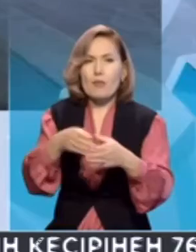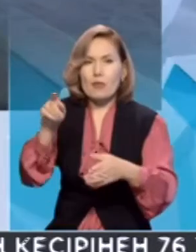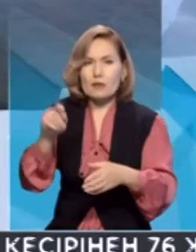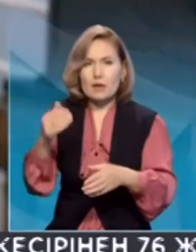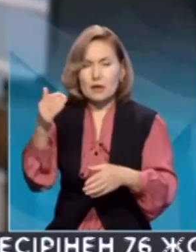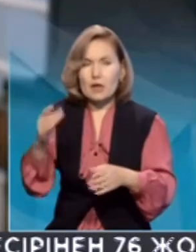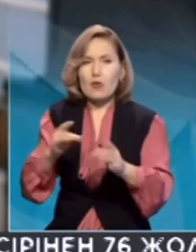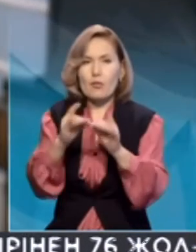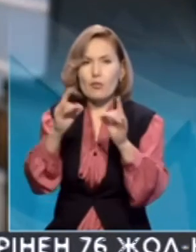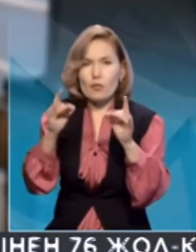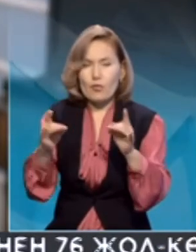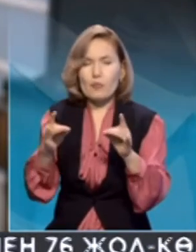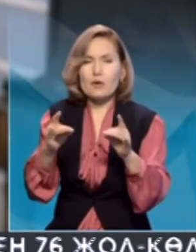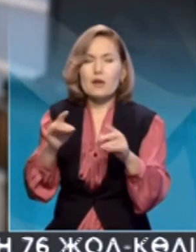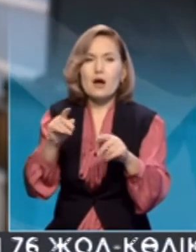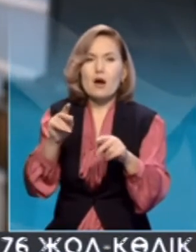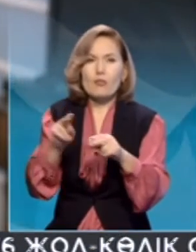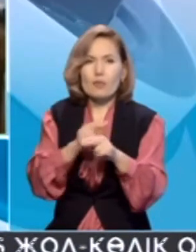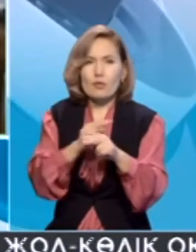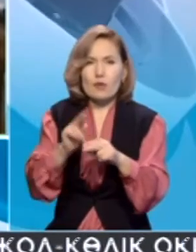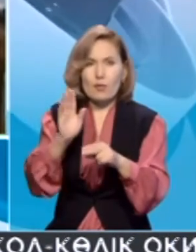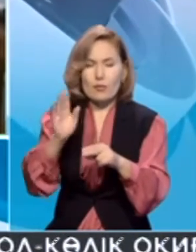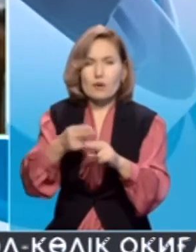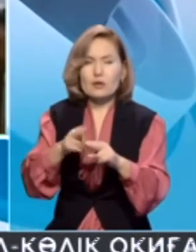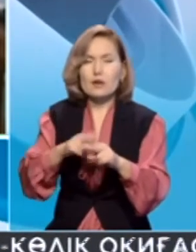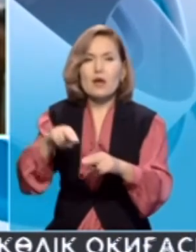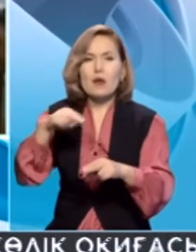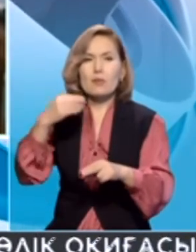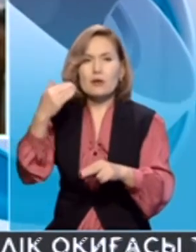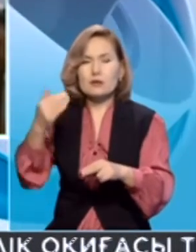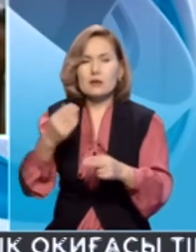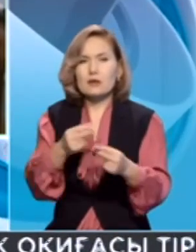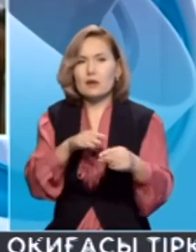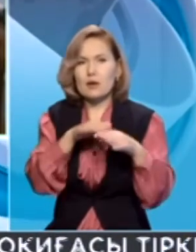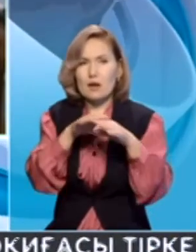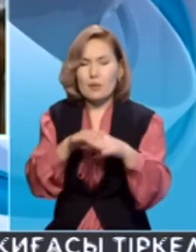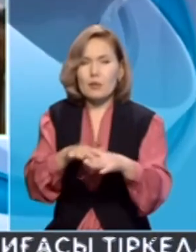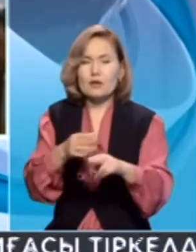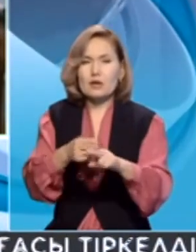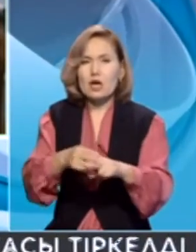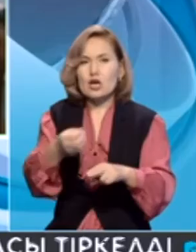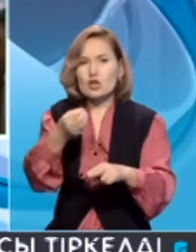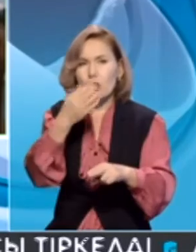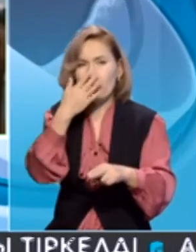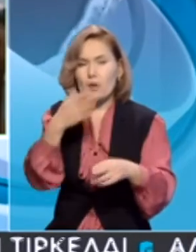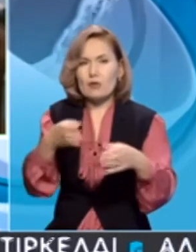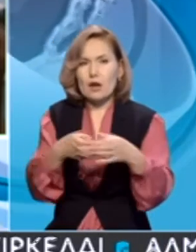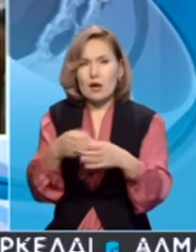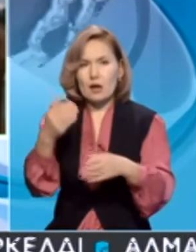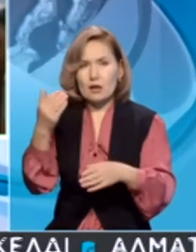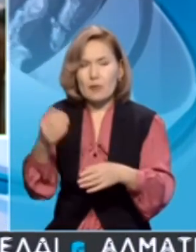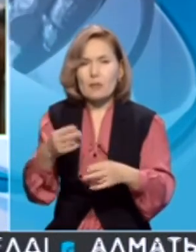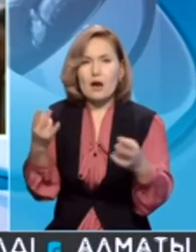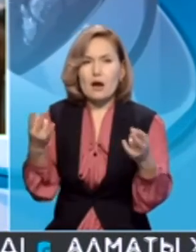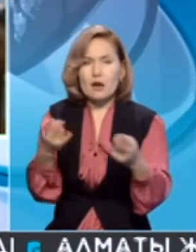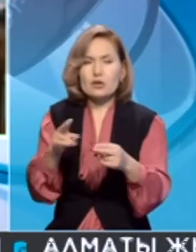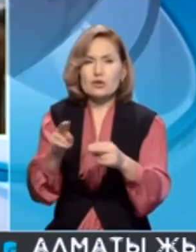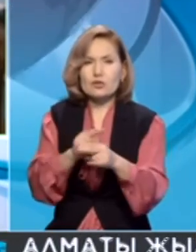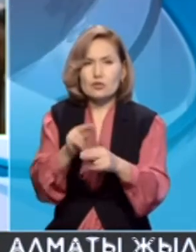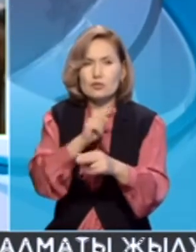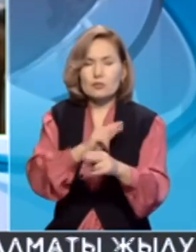танысты. Енді келесі жылы президент тапсырмасына сәйкес қаражат бөлінгеннен кейін қажет жөндеу